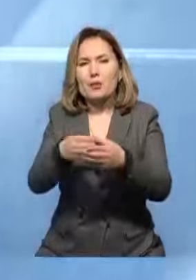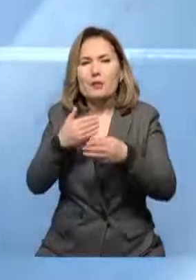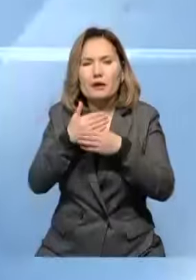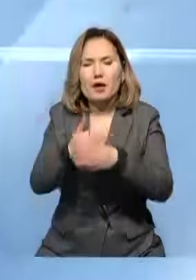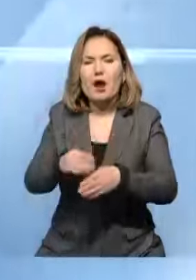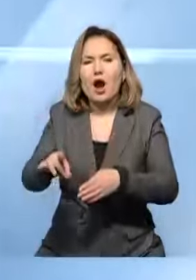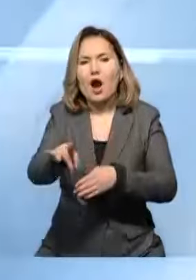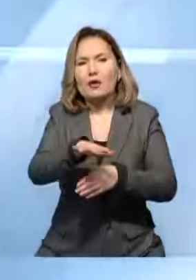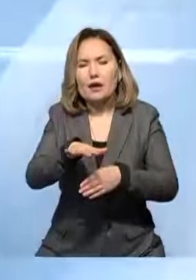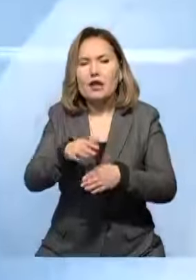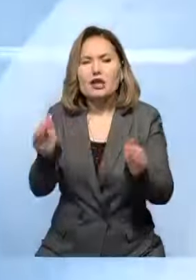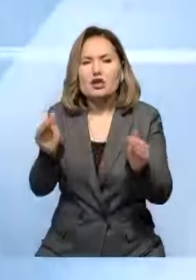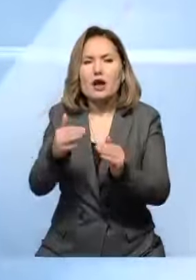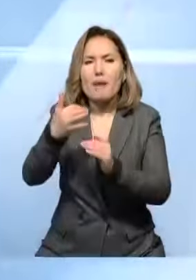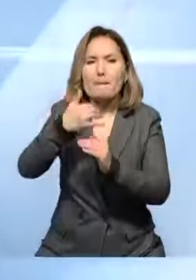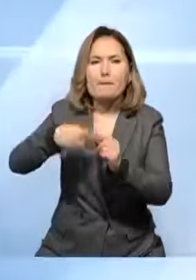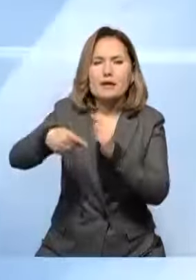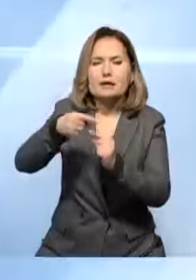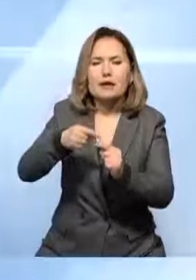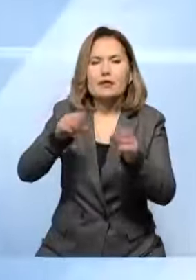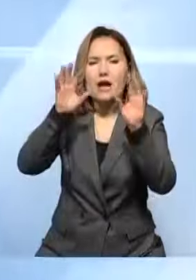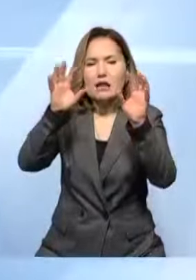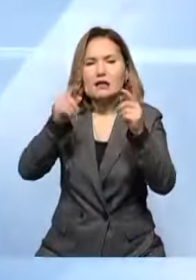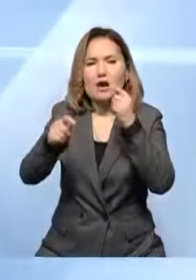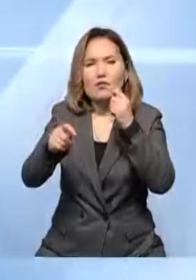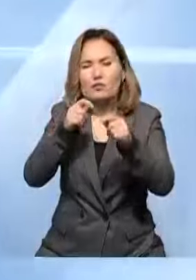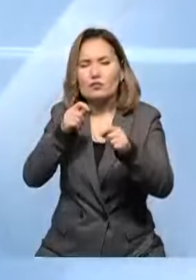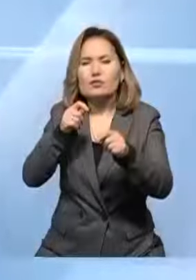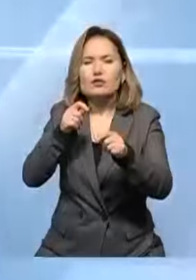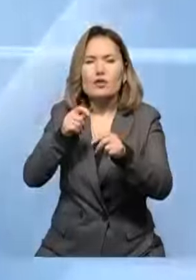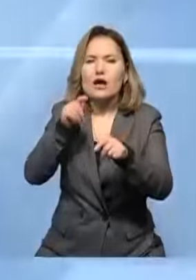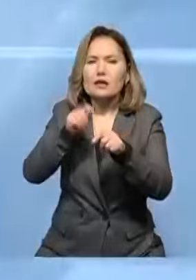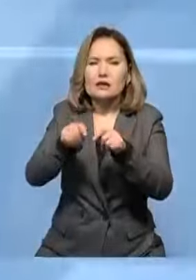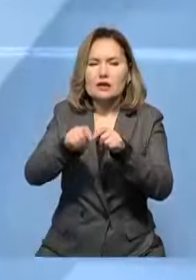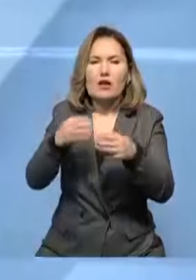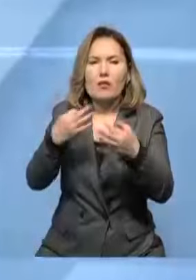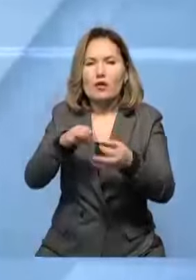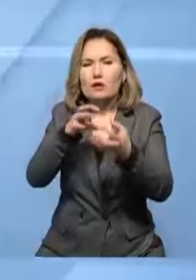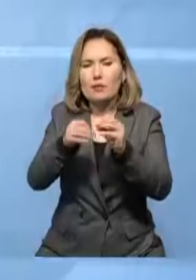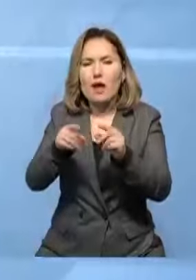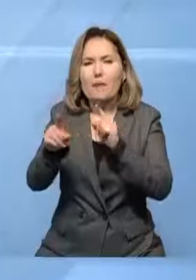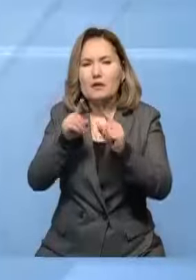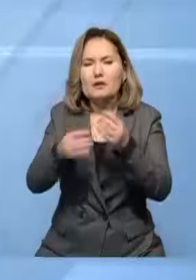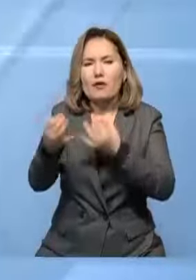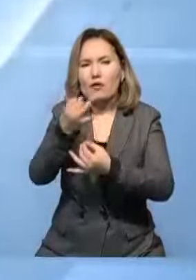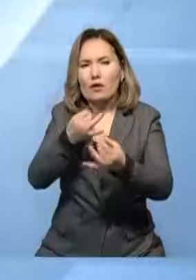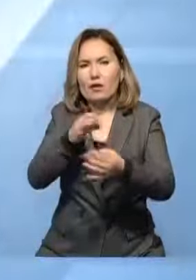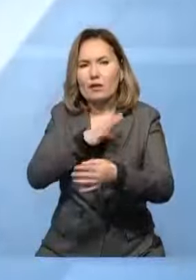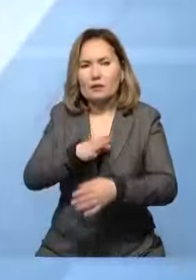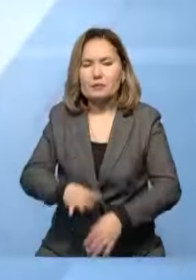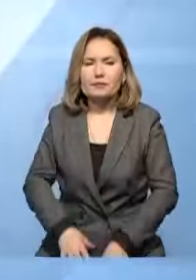палатасының көмегімен аудандардағы шағын бизнес заңсыз тексеруден босатылады. Күрделі мәселелер бүгін бизнес форумда